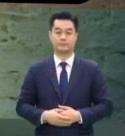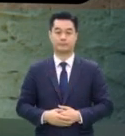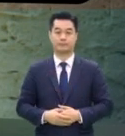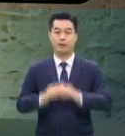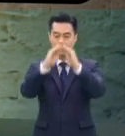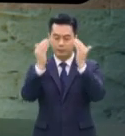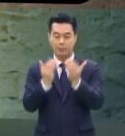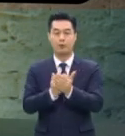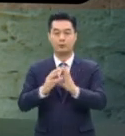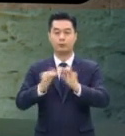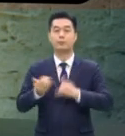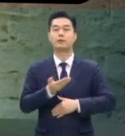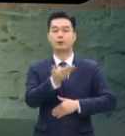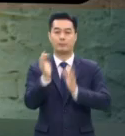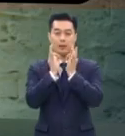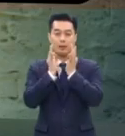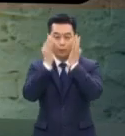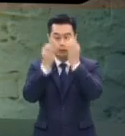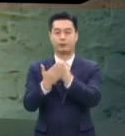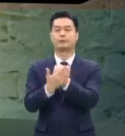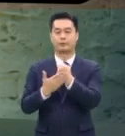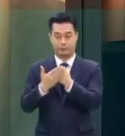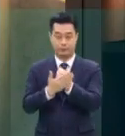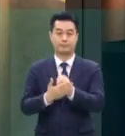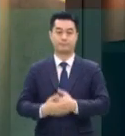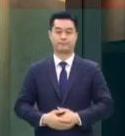모두 국민 여러분의 노력 덕분입니다